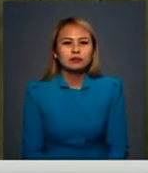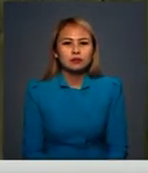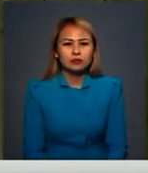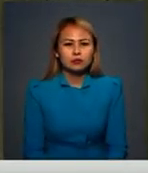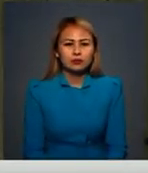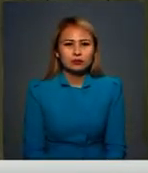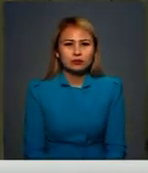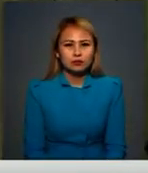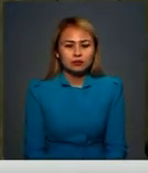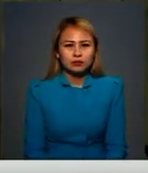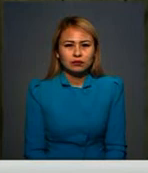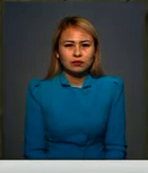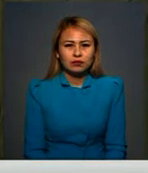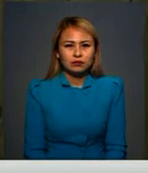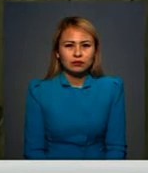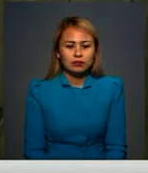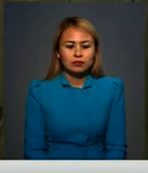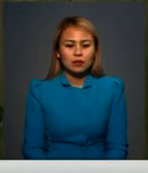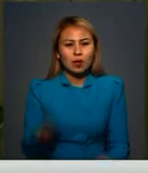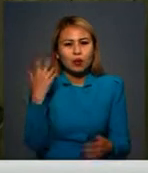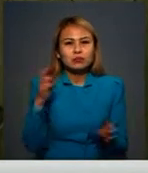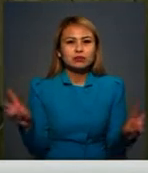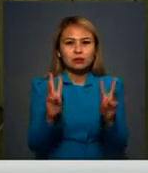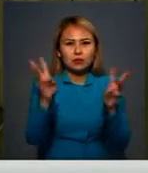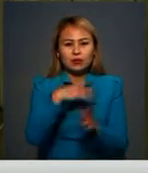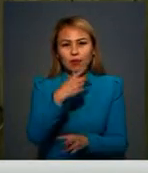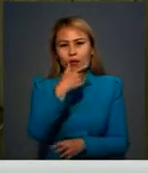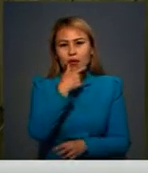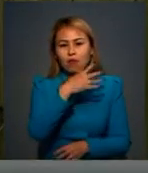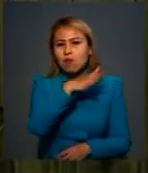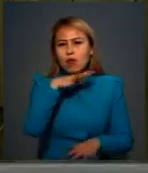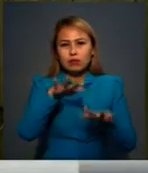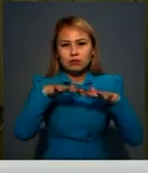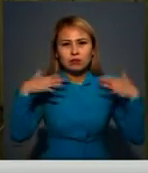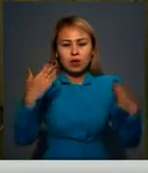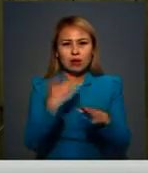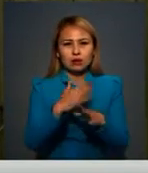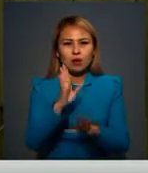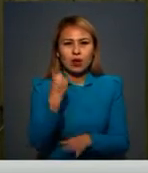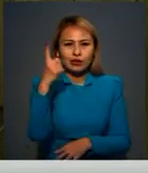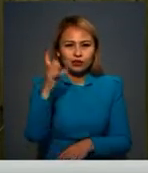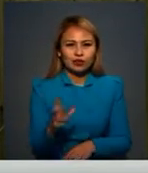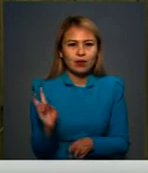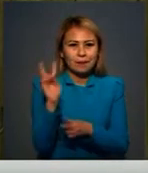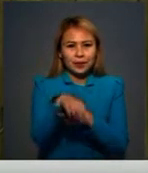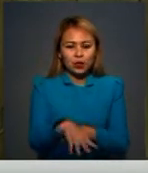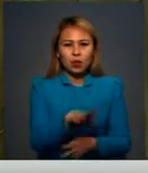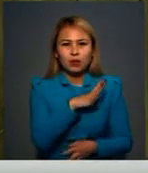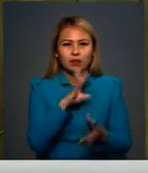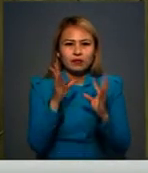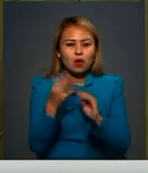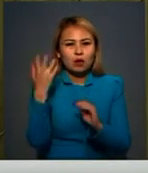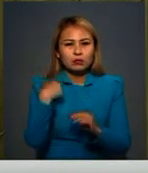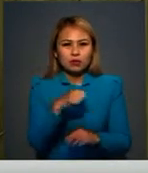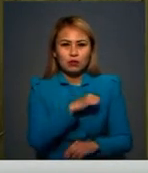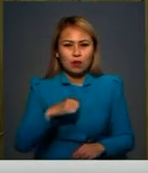Тут случилось несчастье, начался пожар. Өрт болған кезде сырттан қарап тұрғандар көп болды. Көмекке тек Шыңғыс келді. Өрт сөндірушілер жеткенше